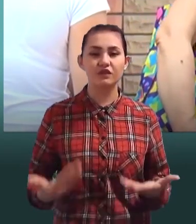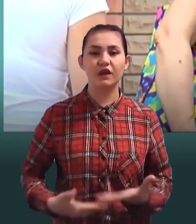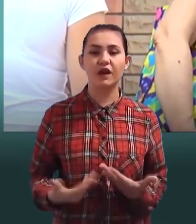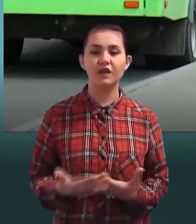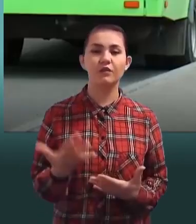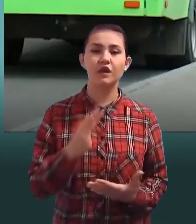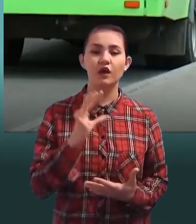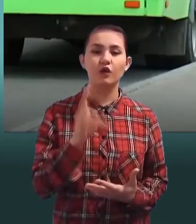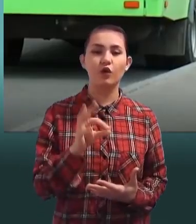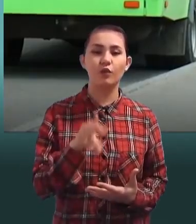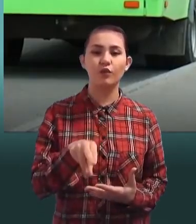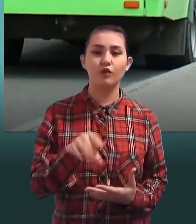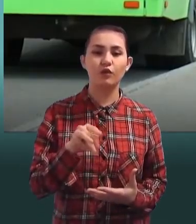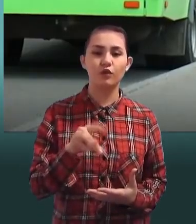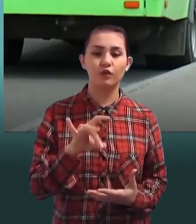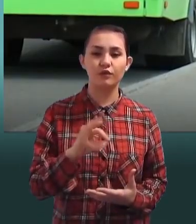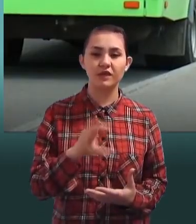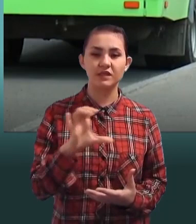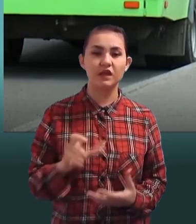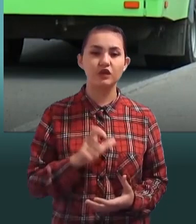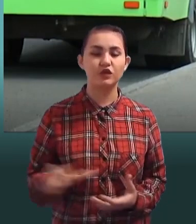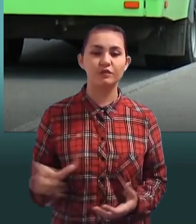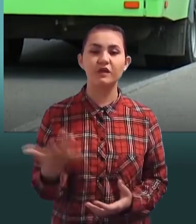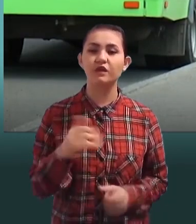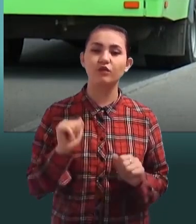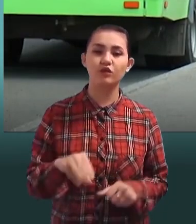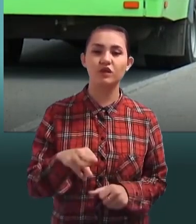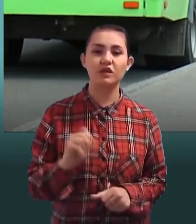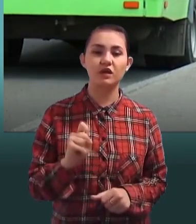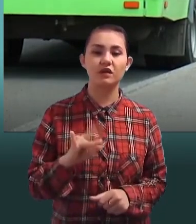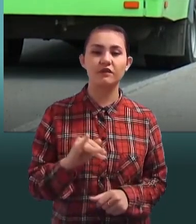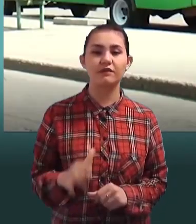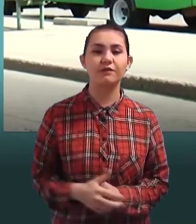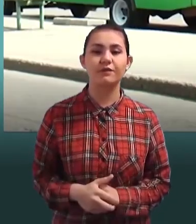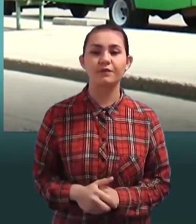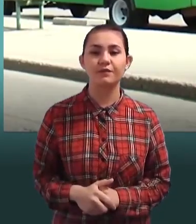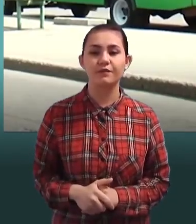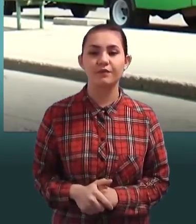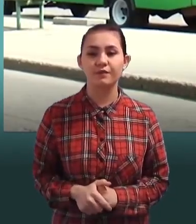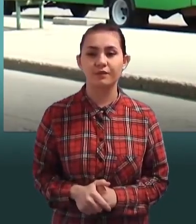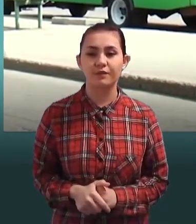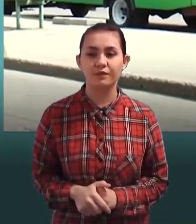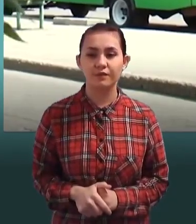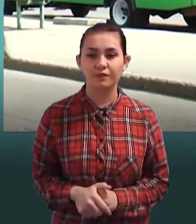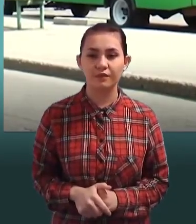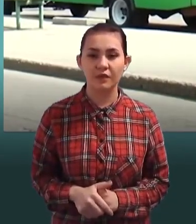компромісом з суспільством, пане Сергію, який це може бути тариф? Ну, щоб, допустим, зарплата водителя